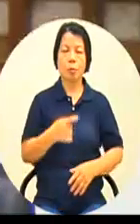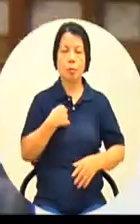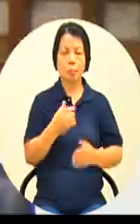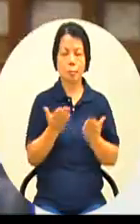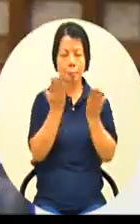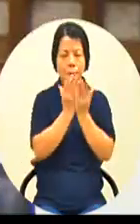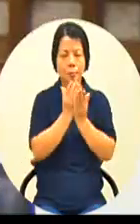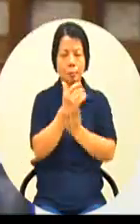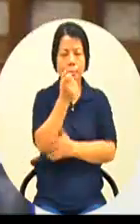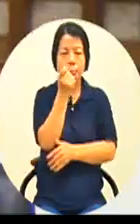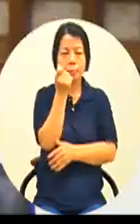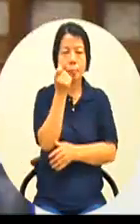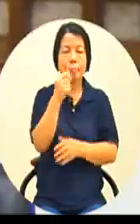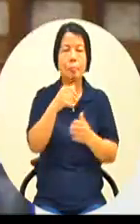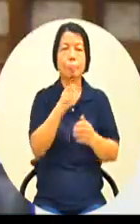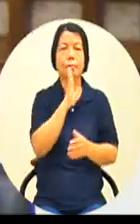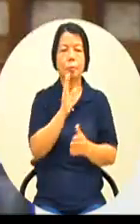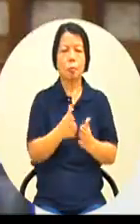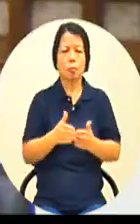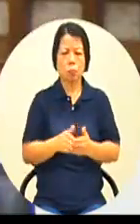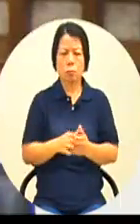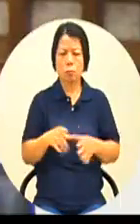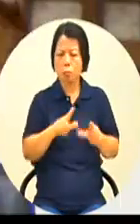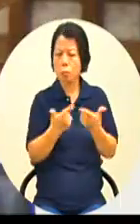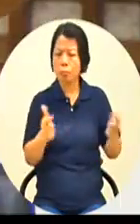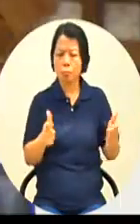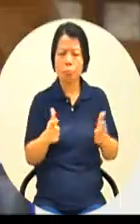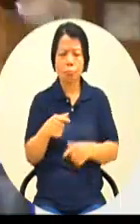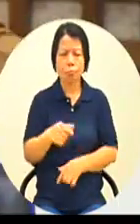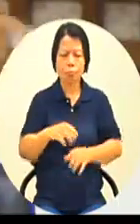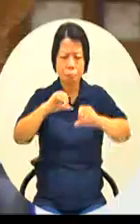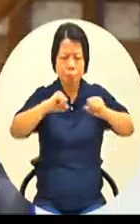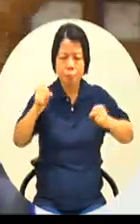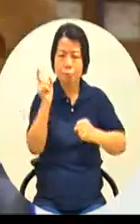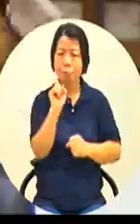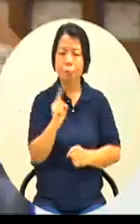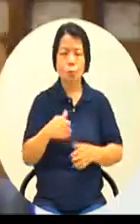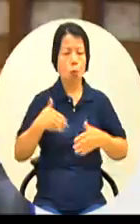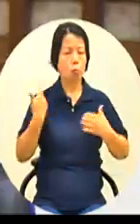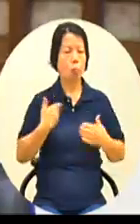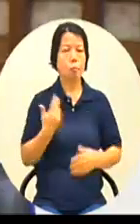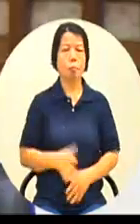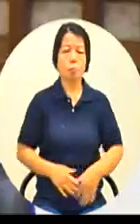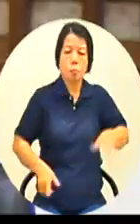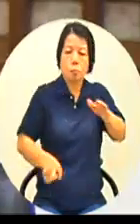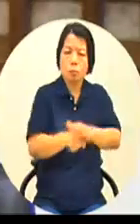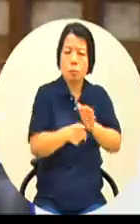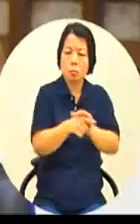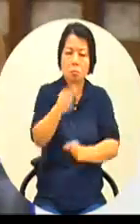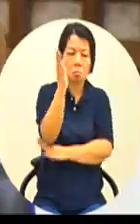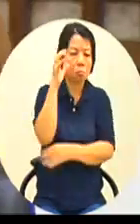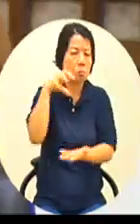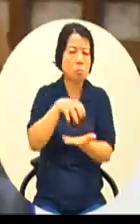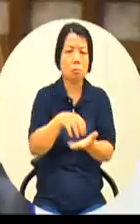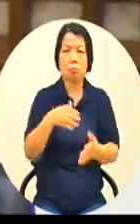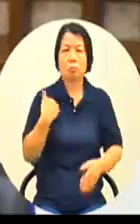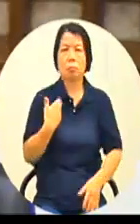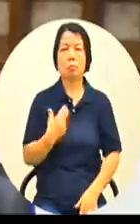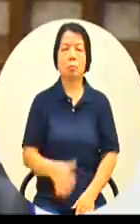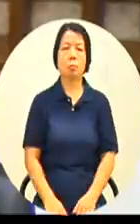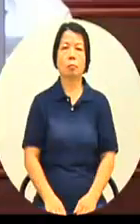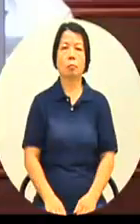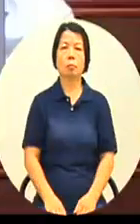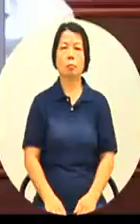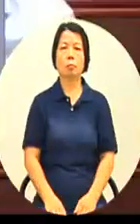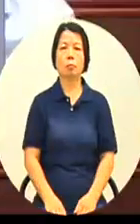就那种三不可信呢，迄真个到底是？是一个违规还是合法的？这我看，那得爱个特别 检查。德文化